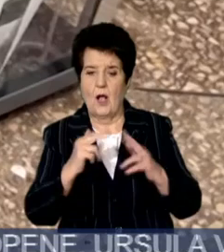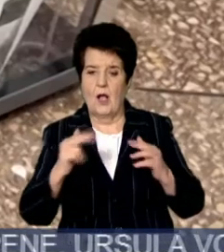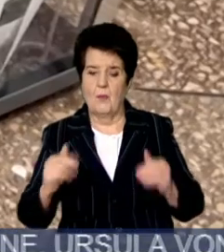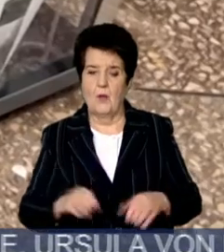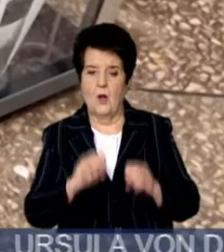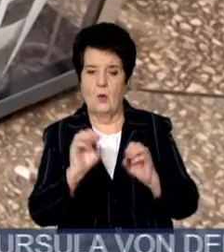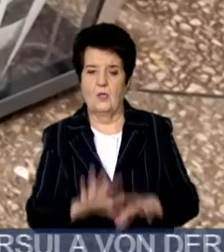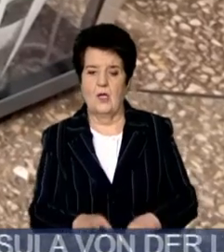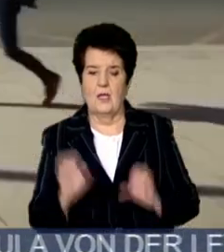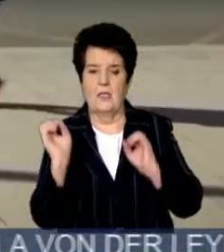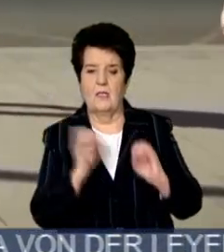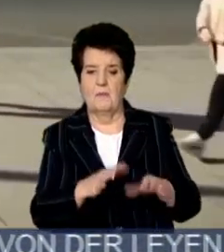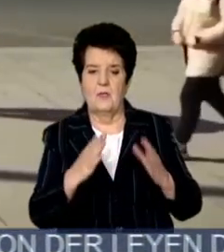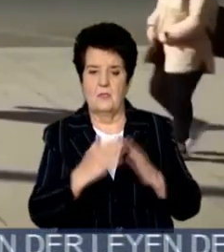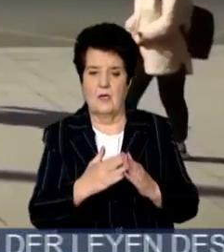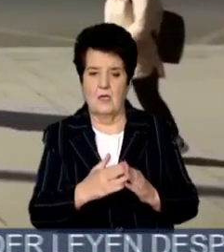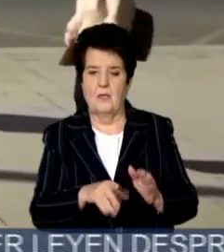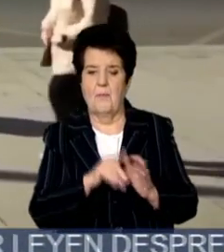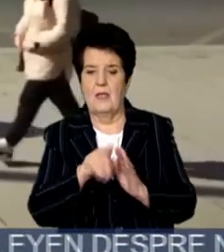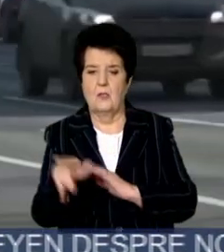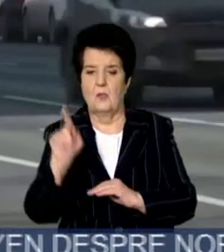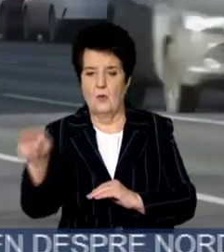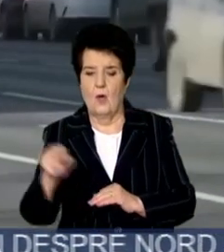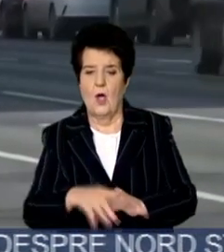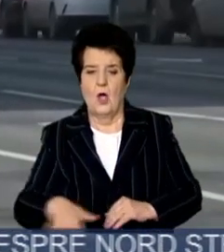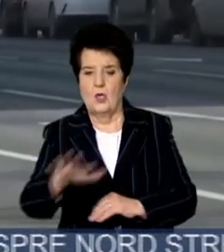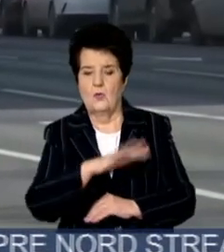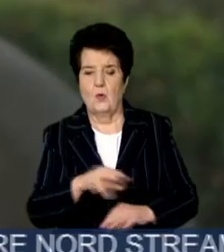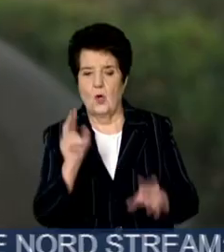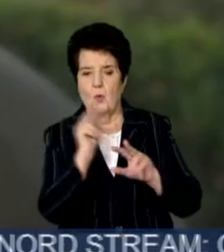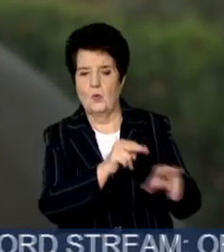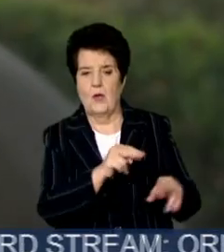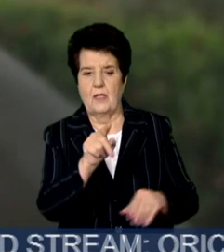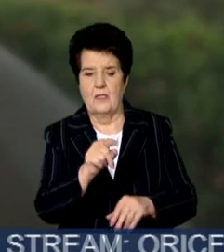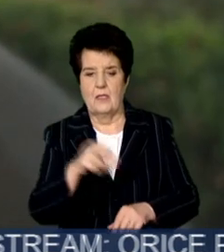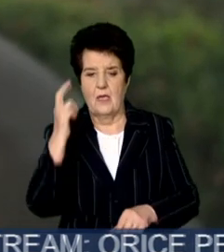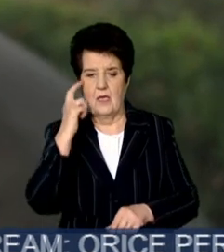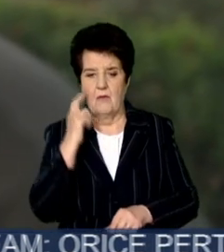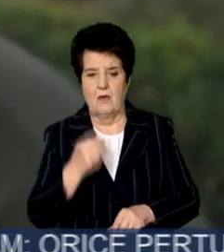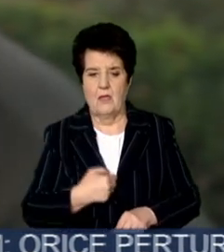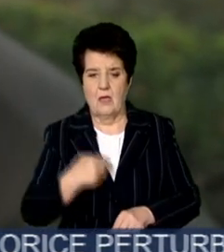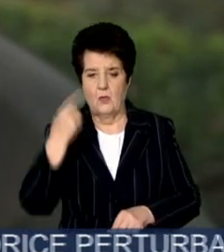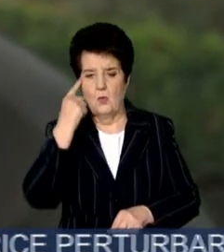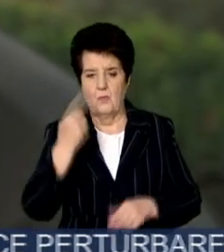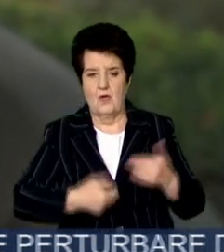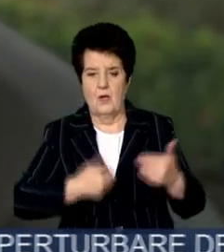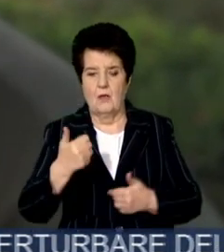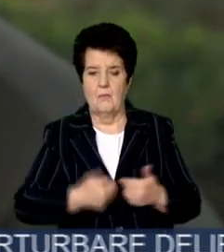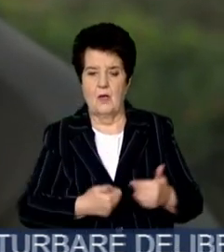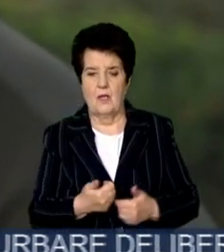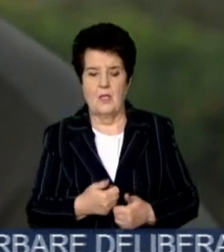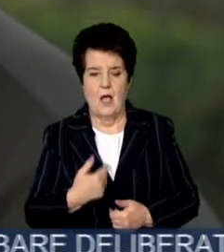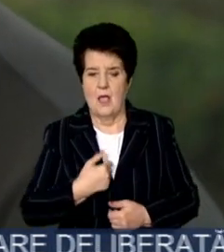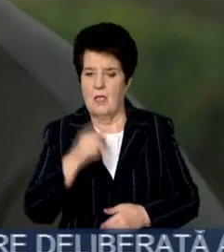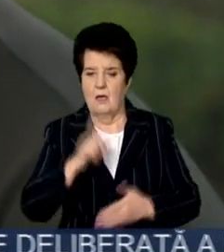au hotărât să și abandoneze casele pentru a ajunge în zone controlate de Kiev refren personal